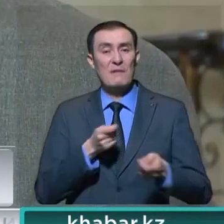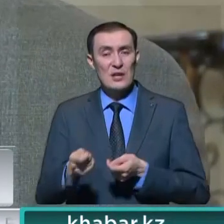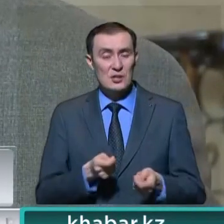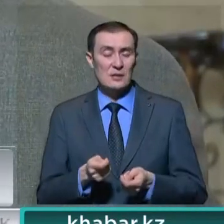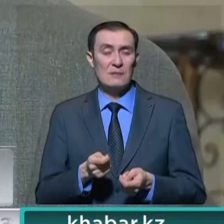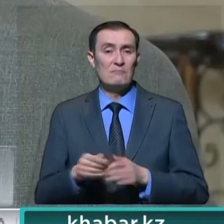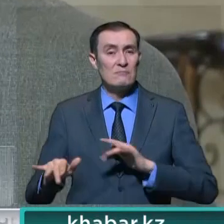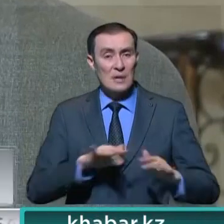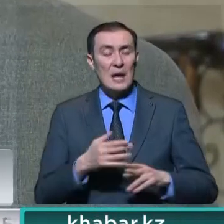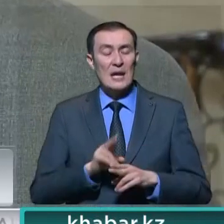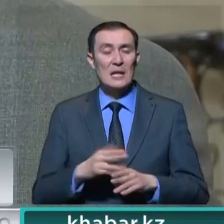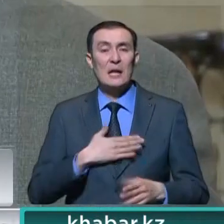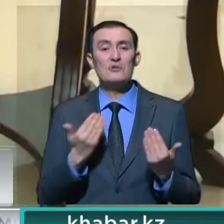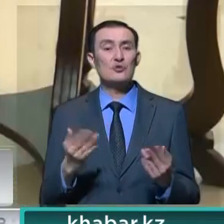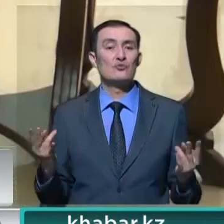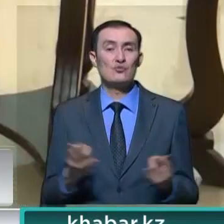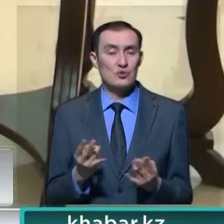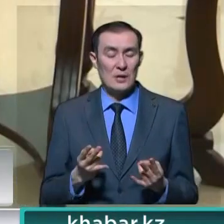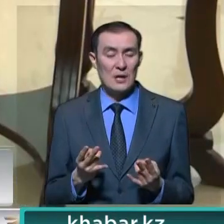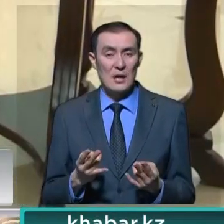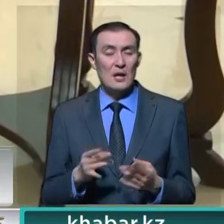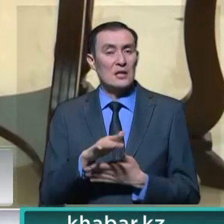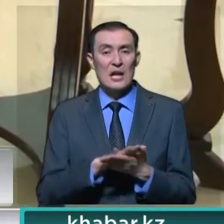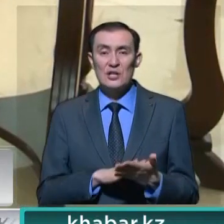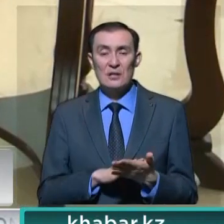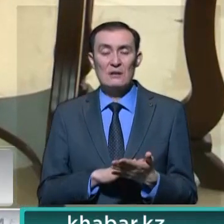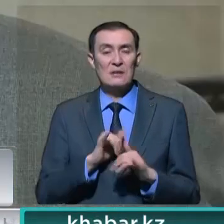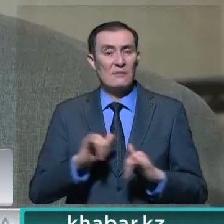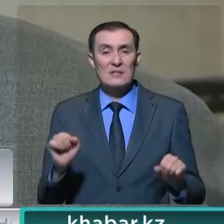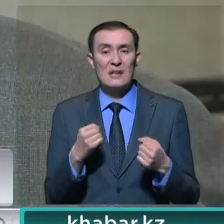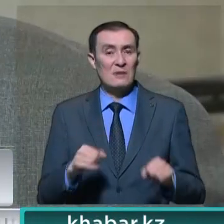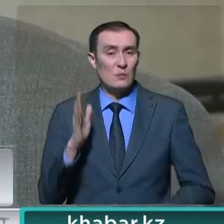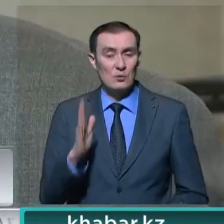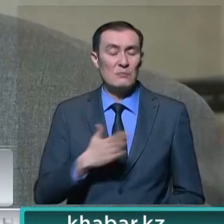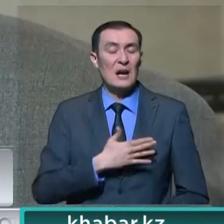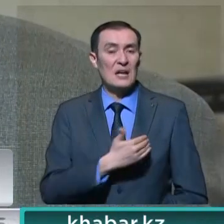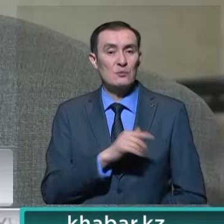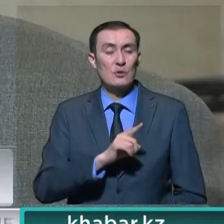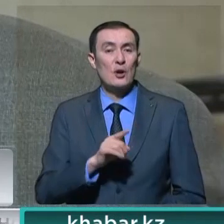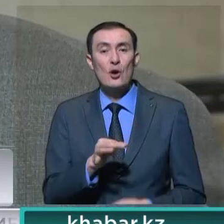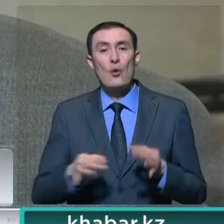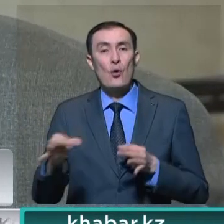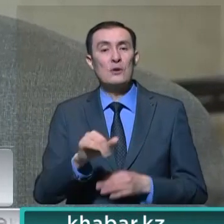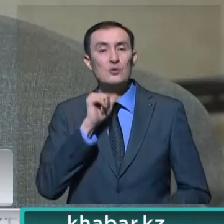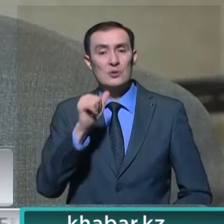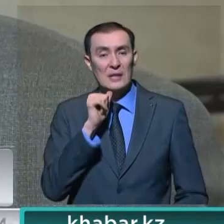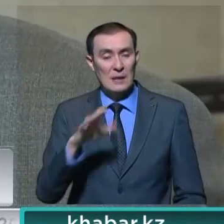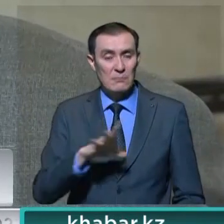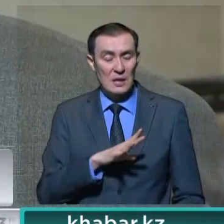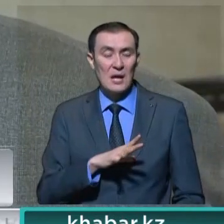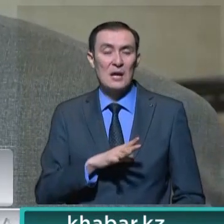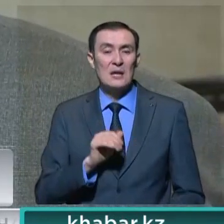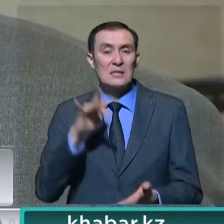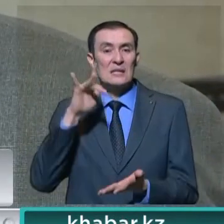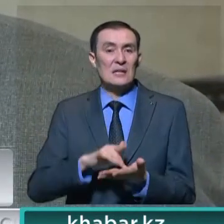это необходимость. То есть без этого уже невозможно. Мы хотим, чтобы Костанайщина стала неким центром